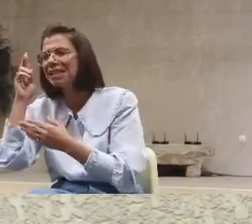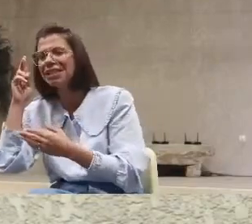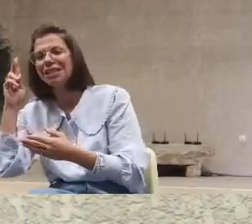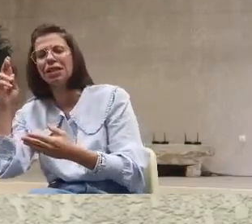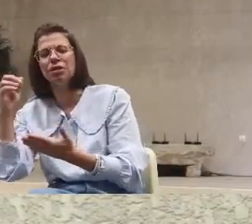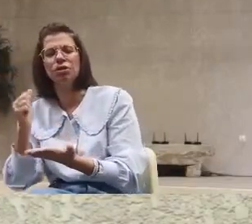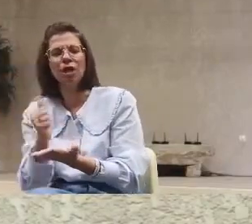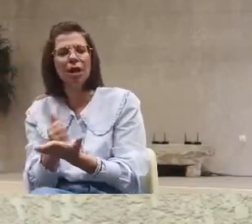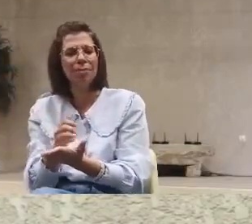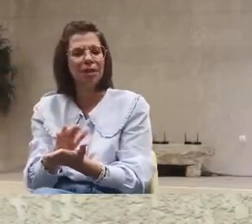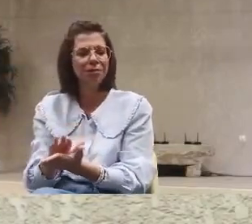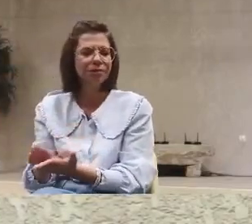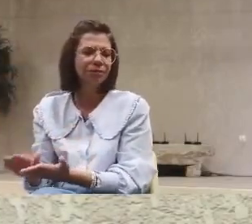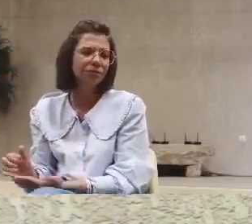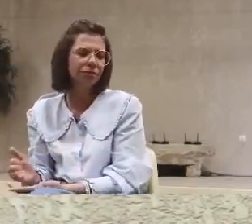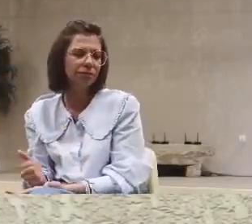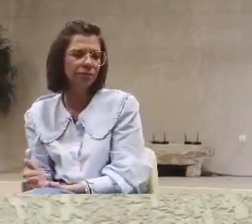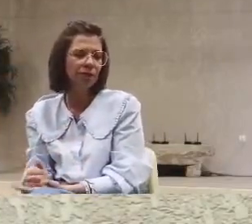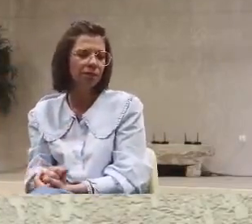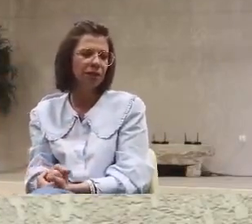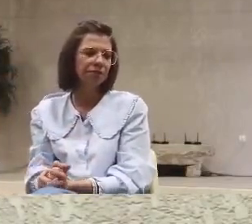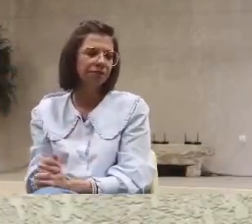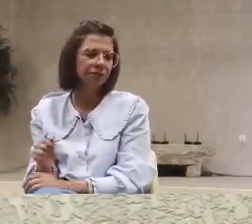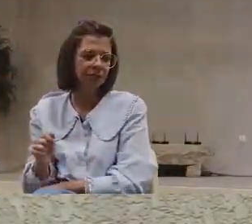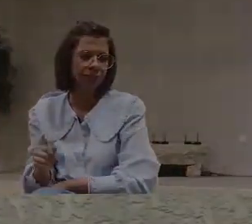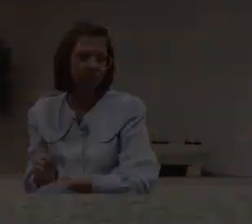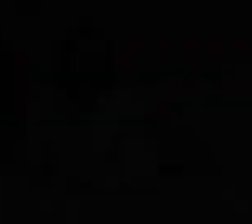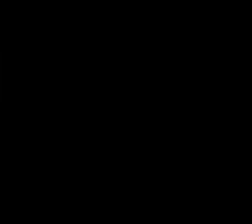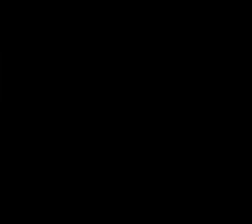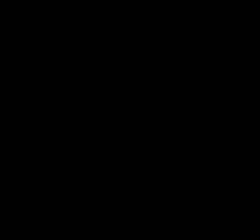Amen Amen Amen Gloire à Dieu Jésus Jésus